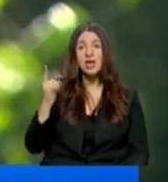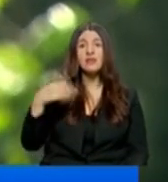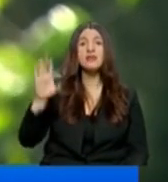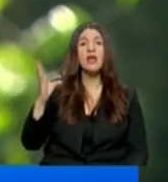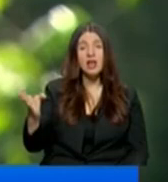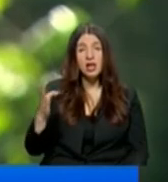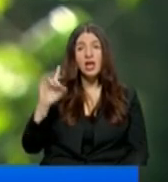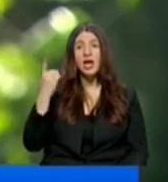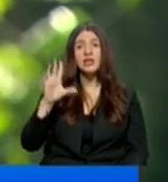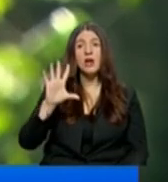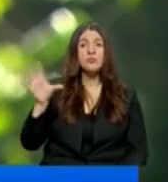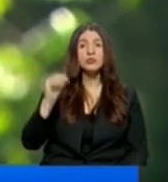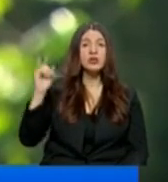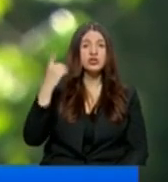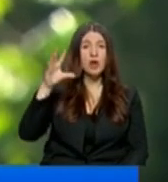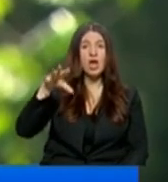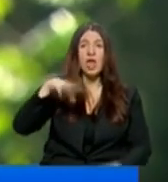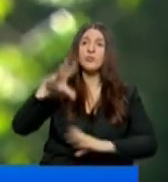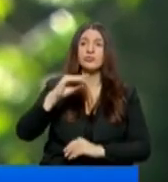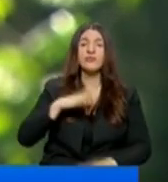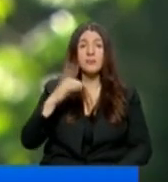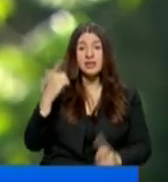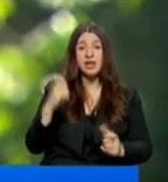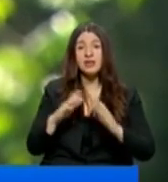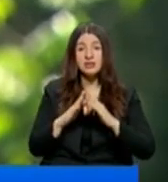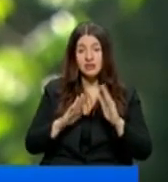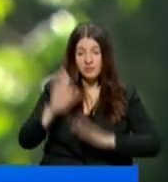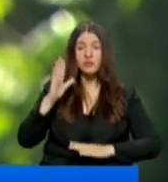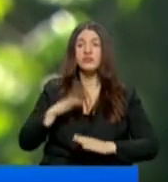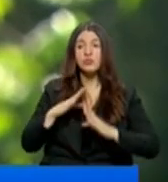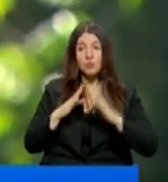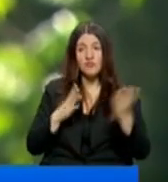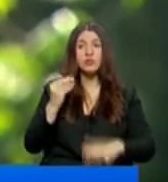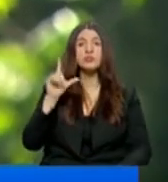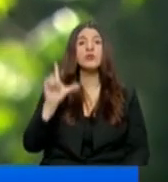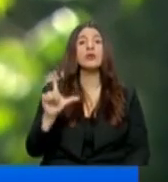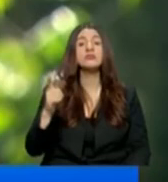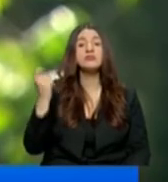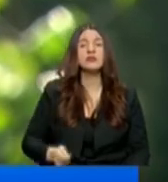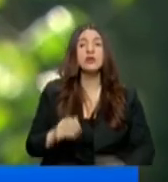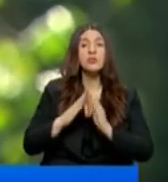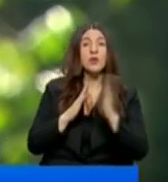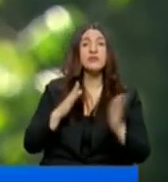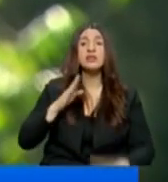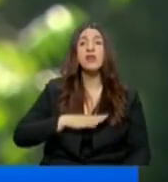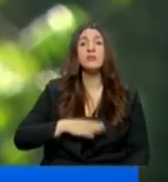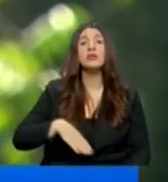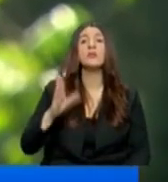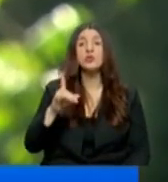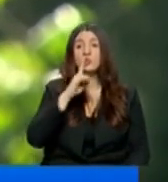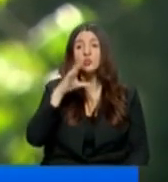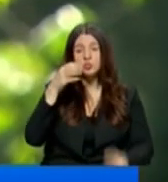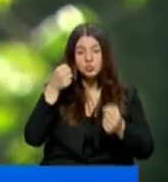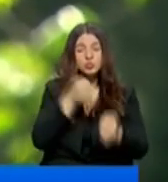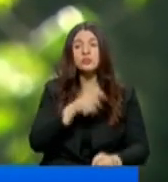değildir. İktidar bütün rejimlerde olur. Ama bir yerde demokrasi varsa muhalefet olmak zorundadır. Muhalefete tahammül edemiyorsan,